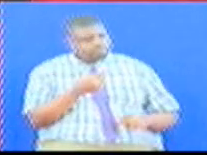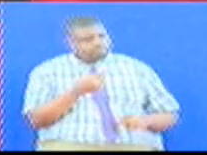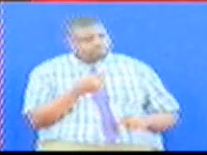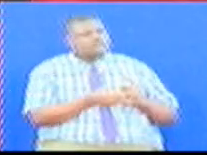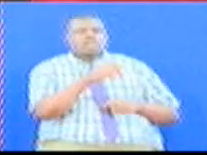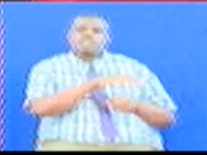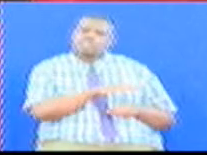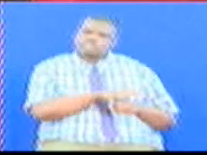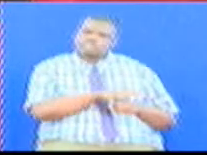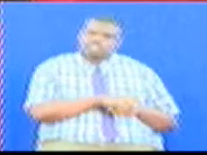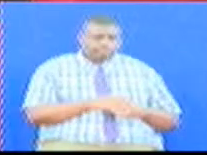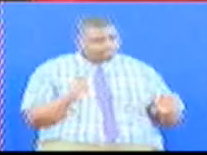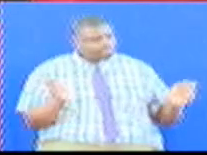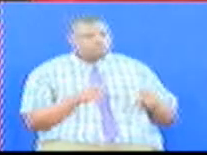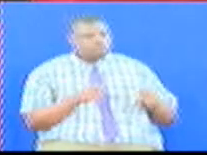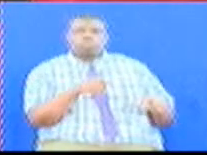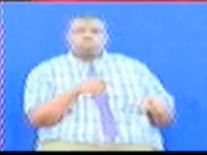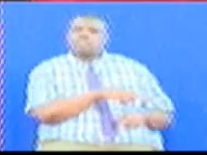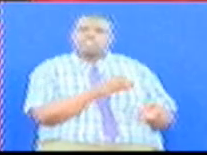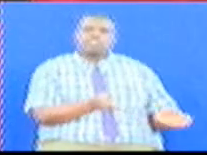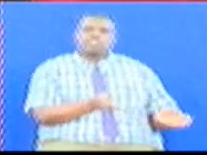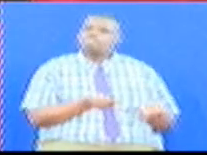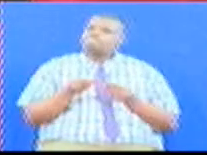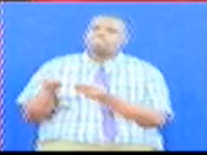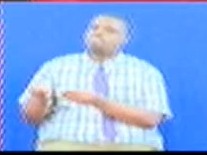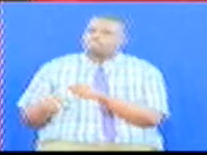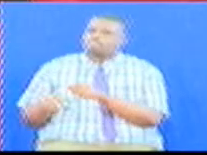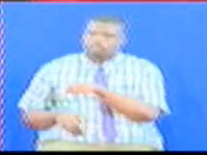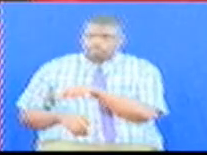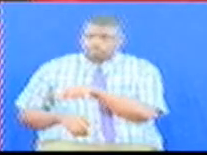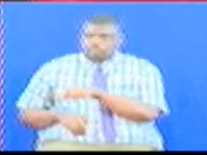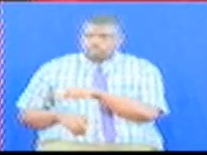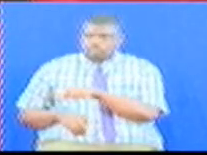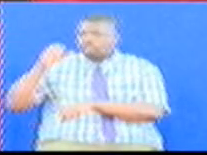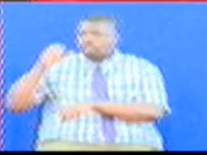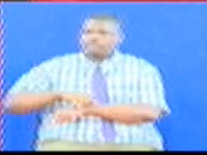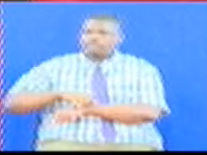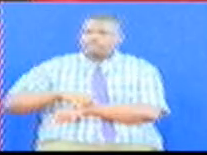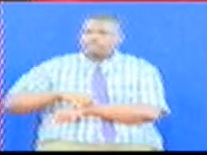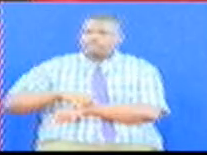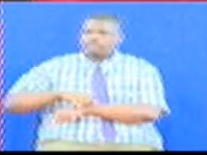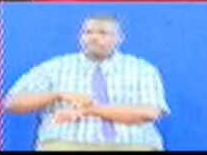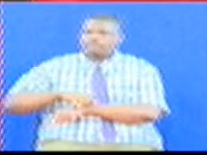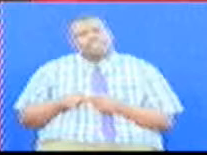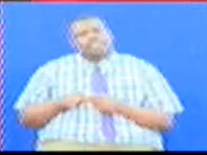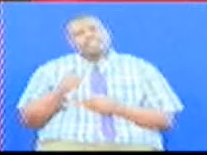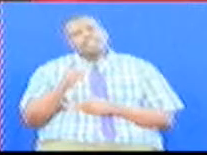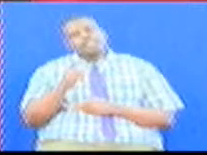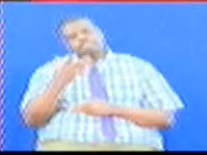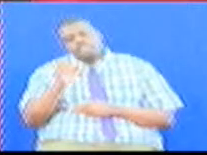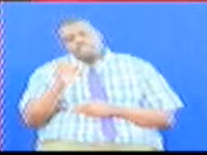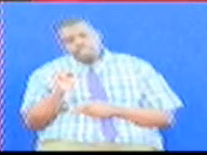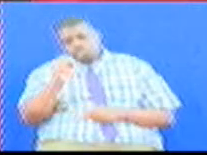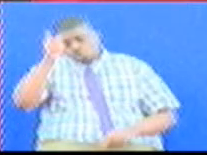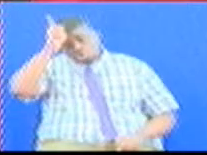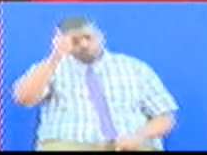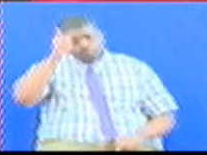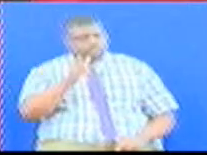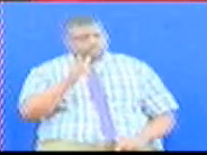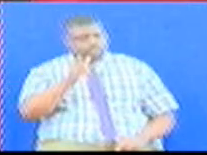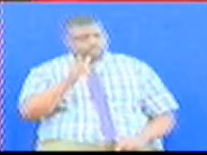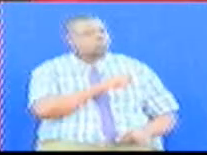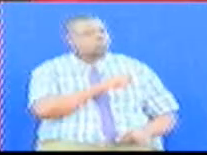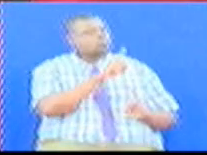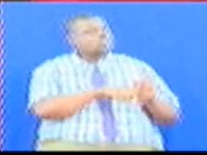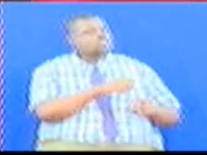nyingi mifugo hii inapopelekwa, unaweza kukamata mifugo labda lese ng'ombe 50, lakini inapofika siku unapokwenda